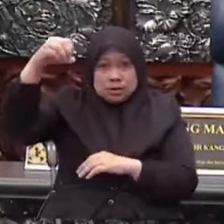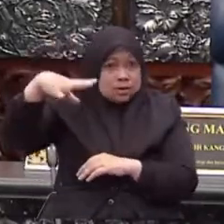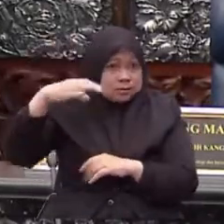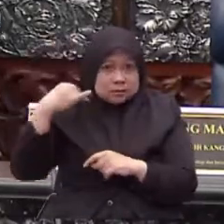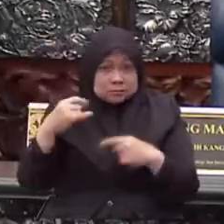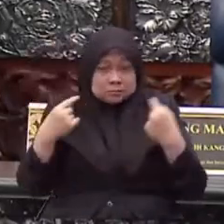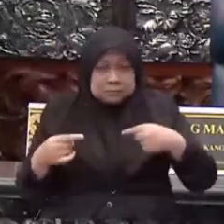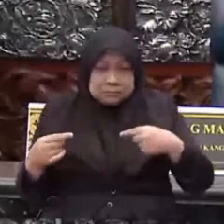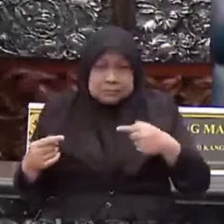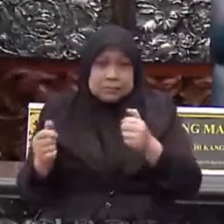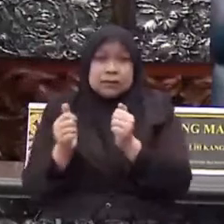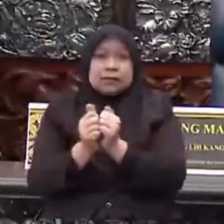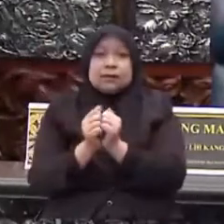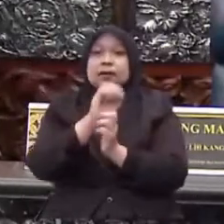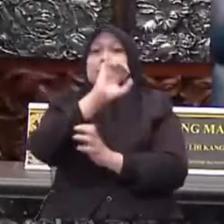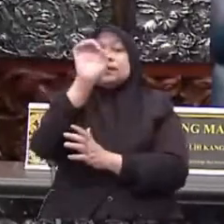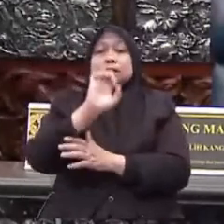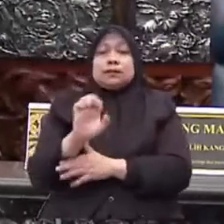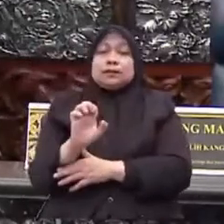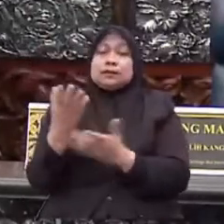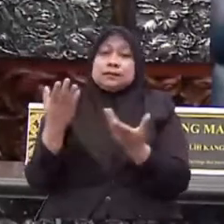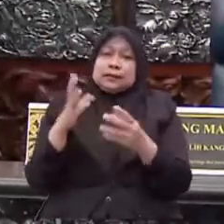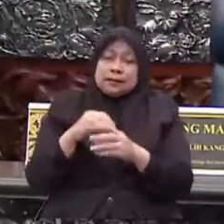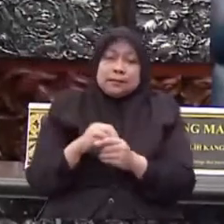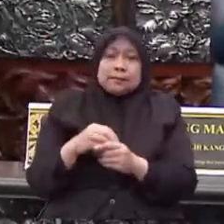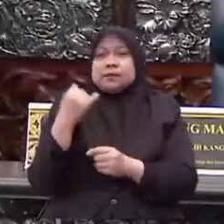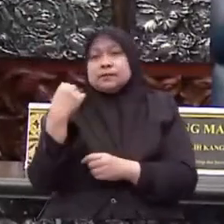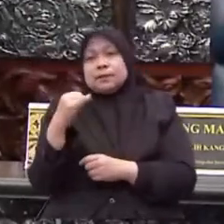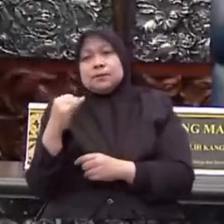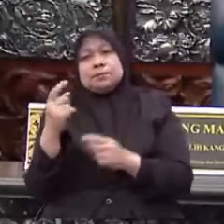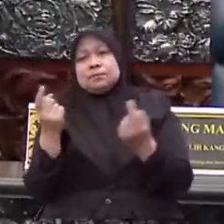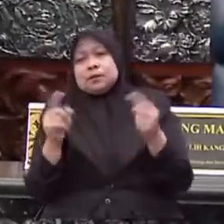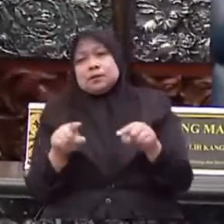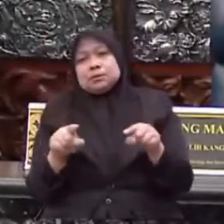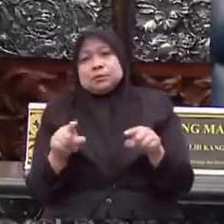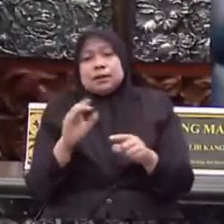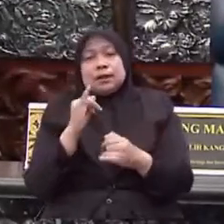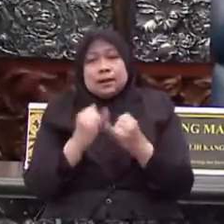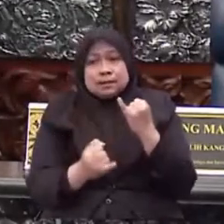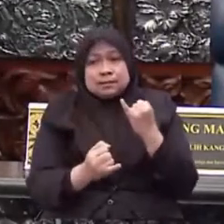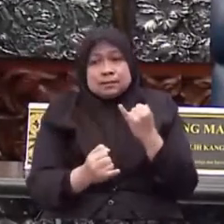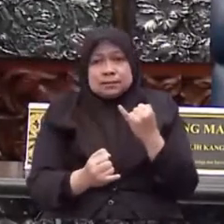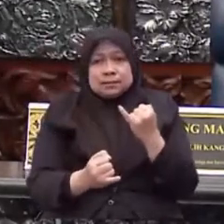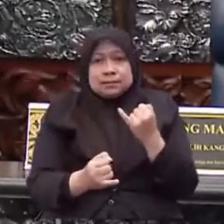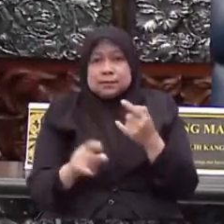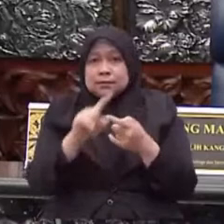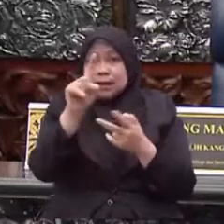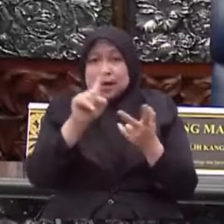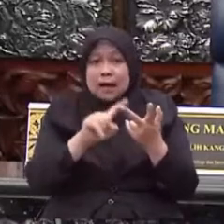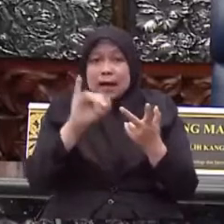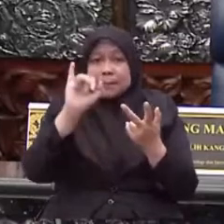bersaing dengan ini tidak dapat berlaku dan akhirnya